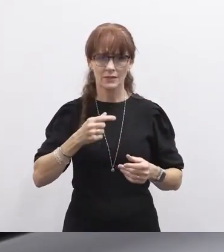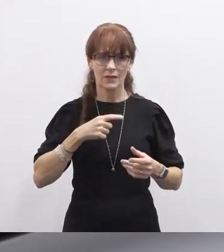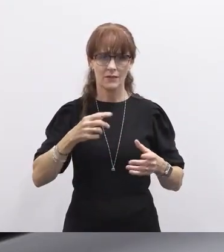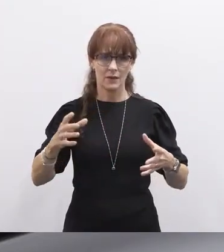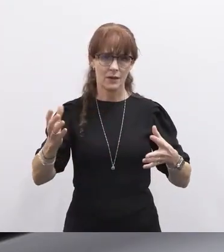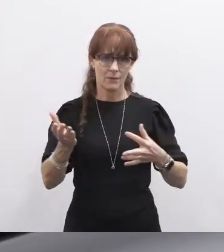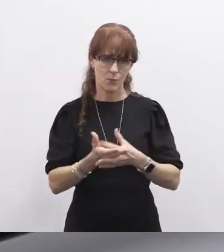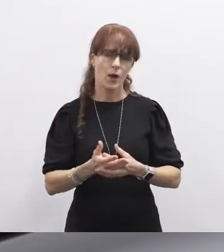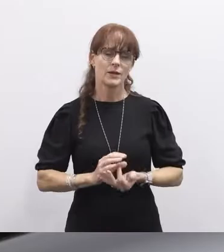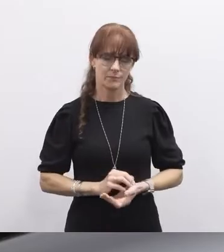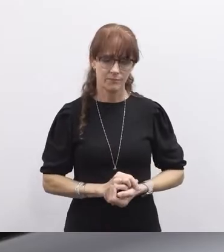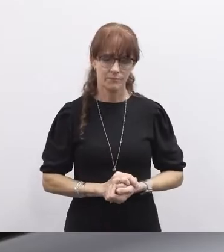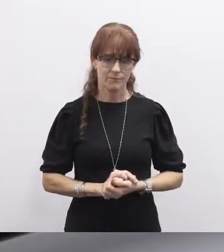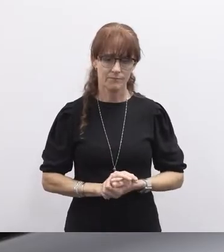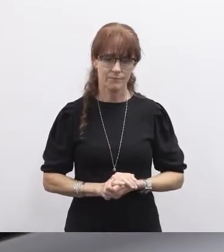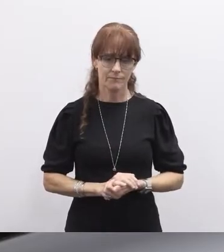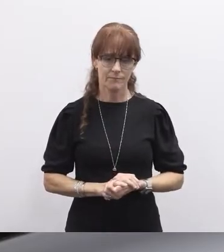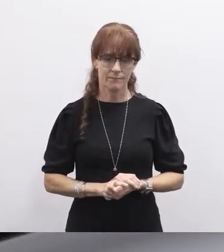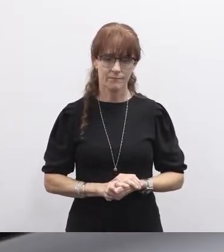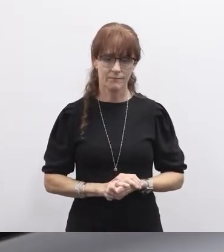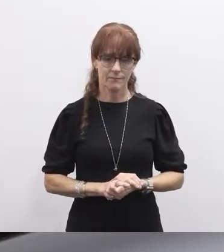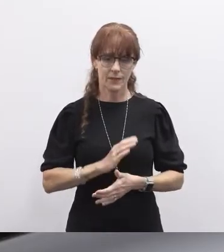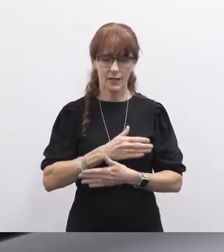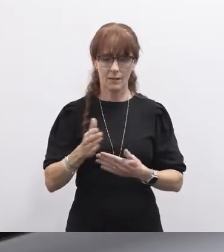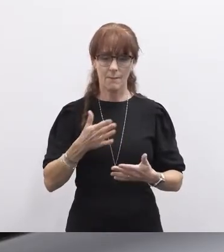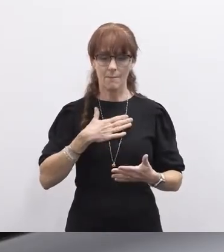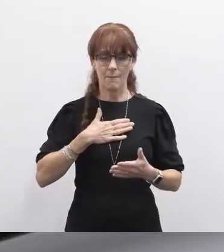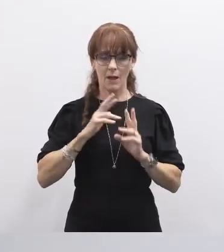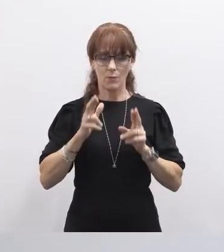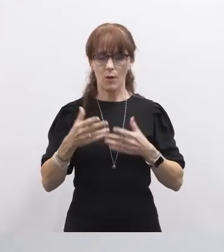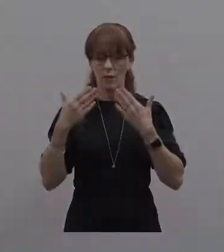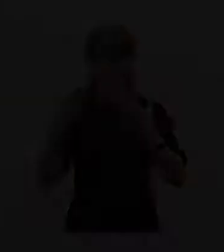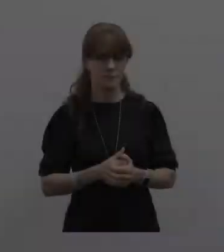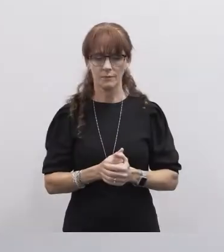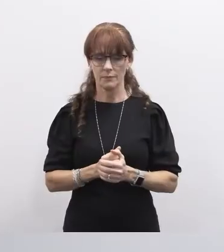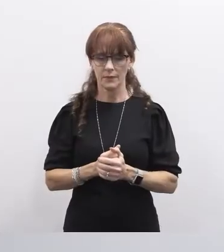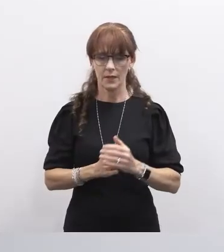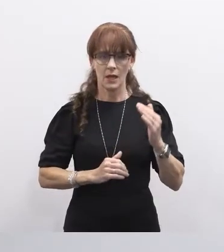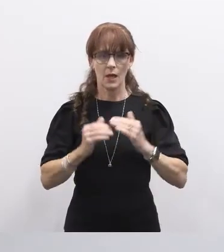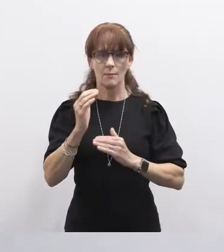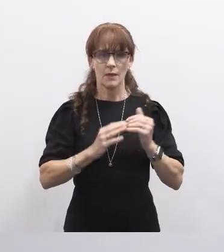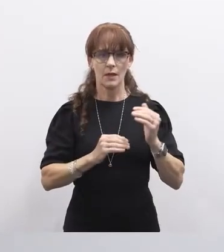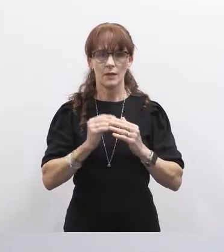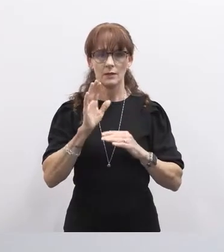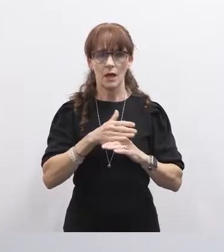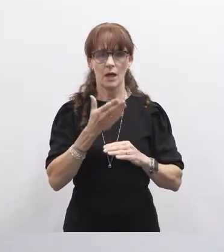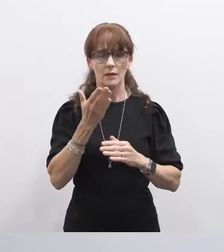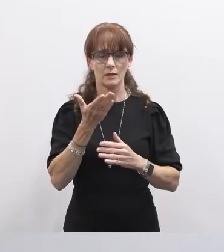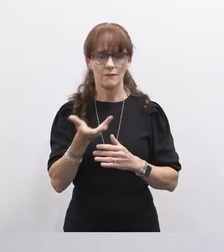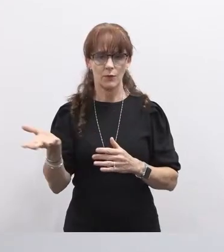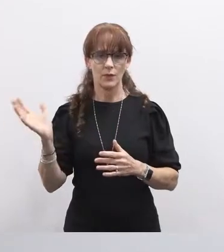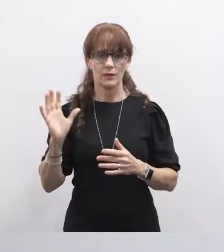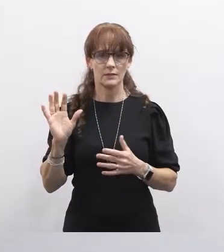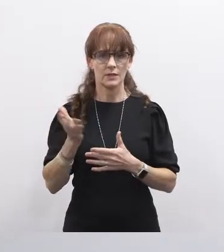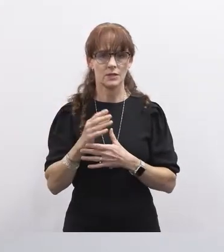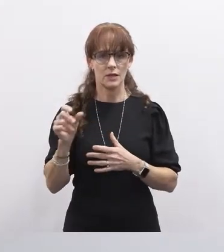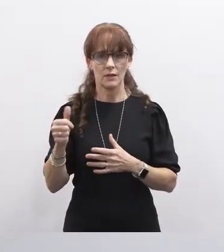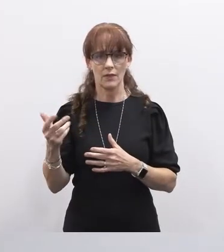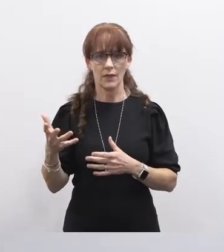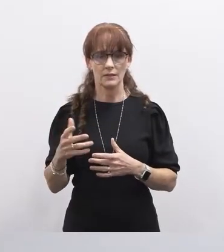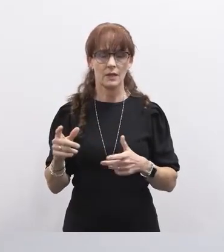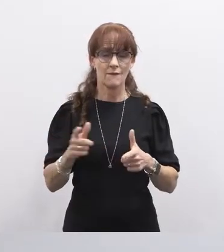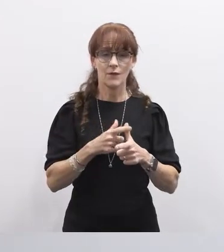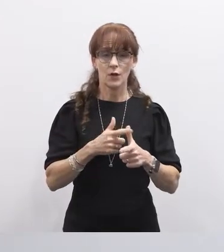y fue una manera muy bonita de empezar la temporada de dar gracias. ខ្ញុំនឹងជជែកអំពីអ្វីដែល